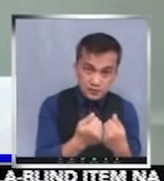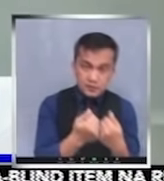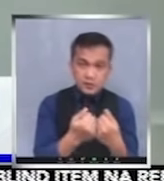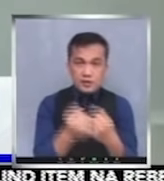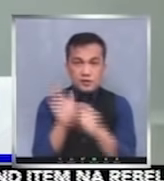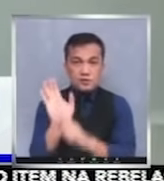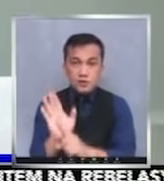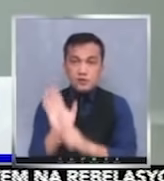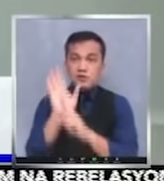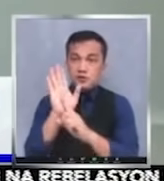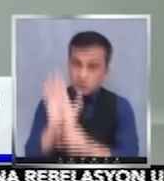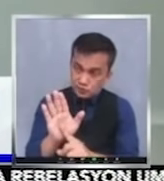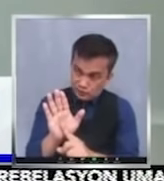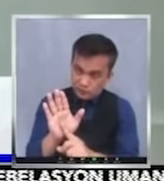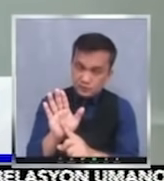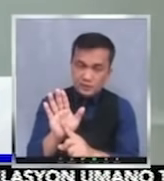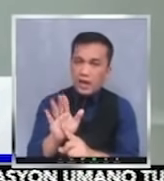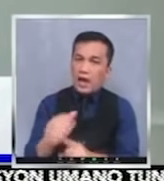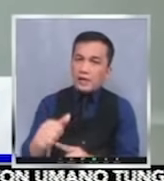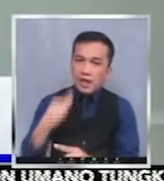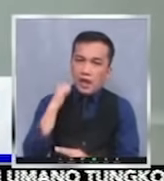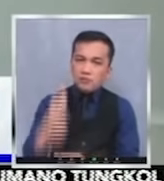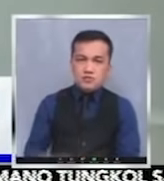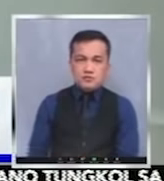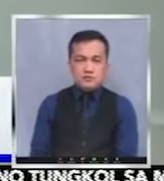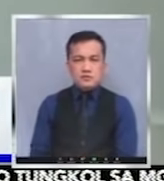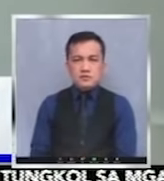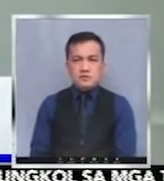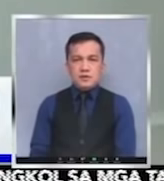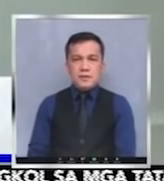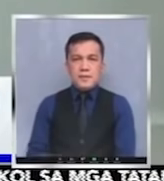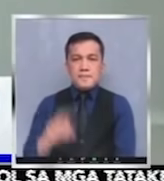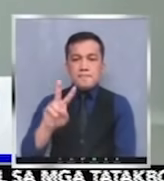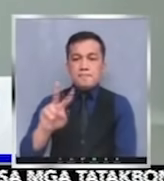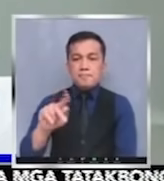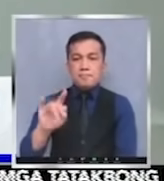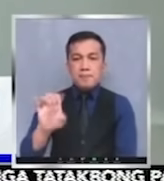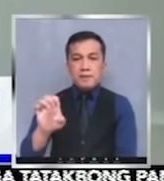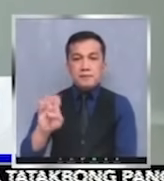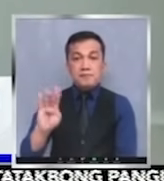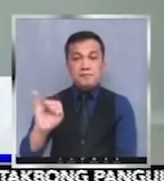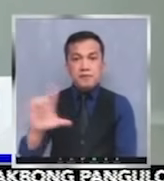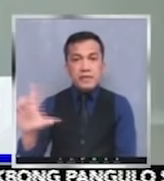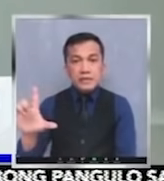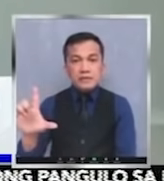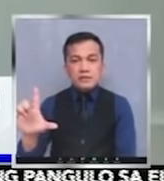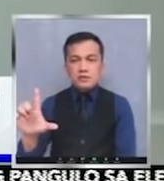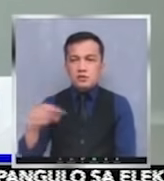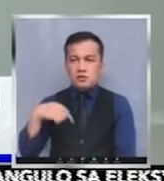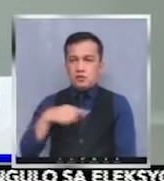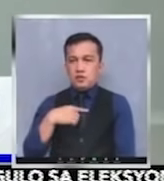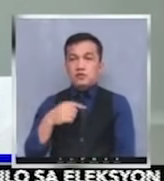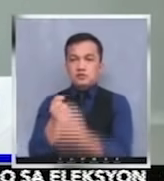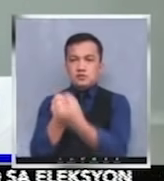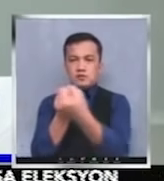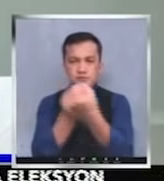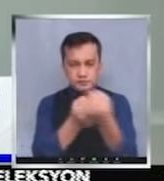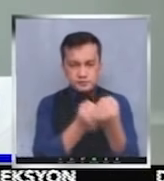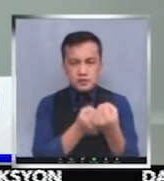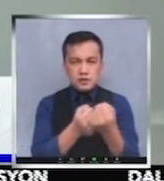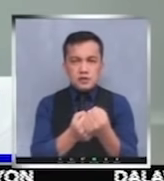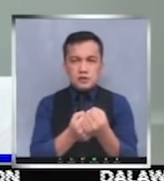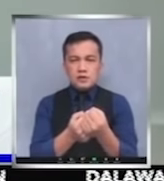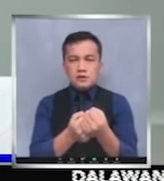kanilang disgusto for the vape bill, no. So sinusuportahan po natin sila at pinaglalaban